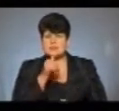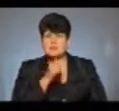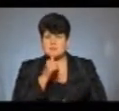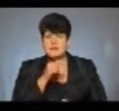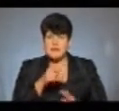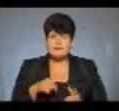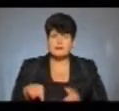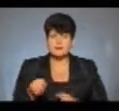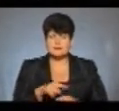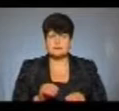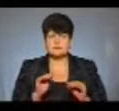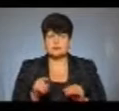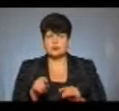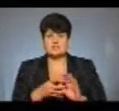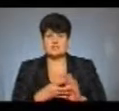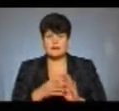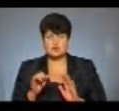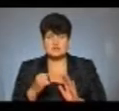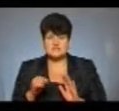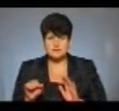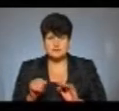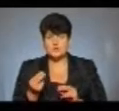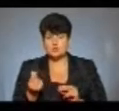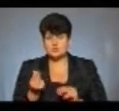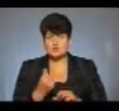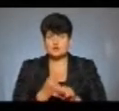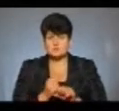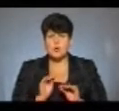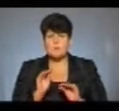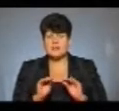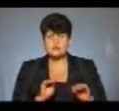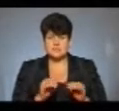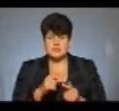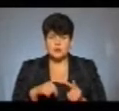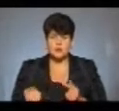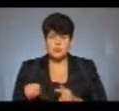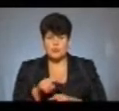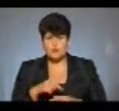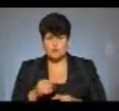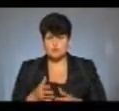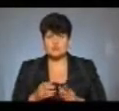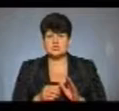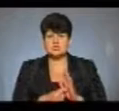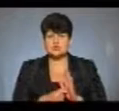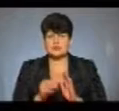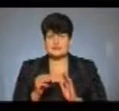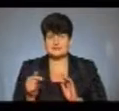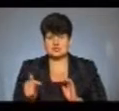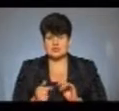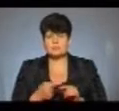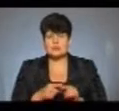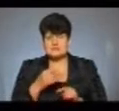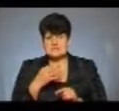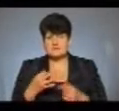експериментальне кільце. Встановили його 9 серпня. Кошторис робіт з облаштування кругового руху на цій ділянці – 600 тисяч гривень. Про це